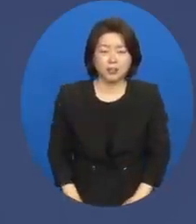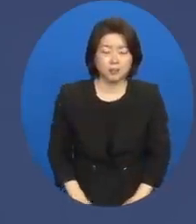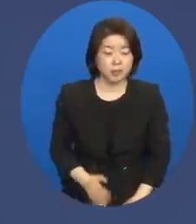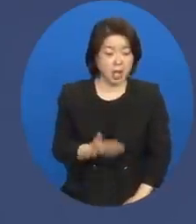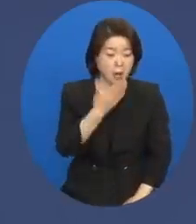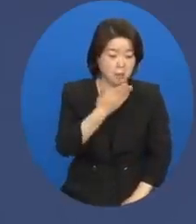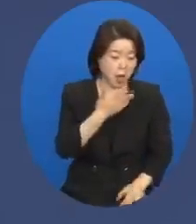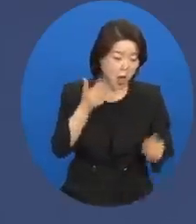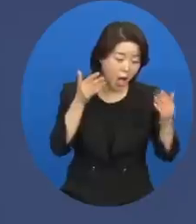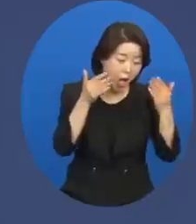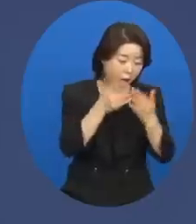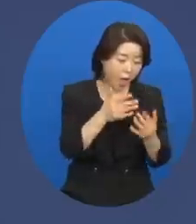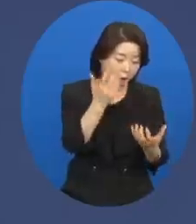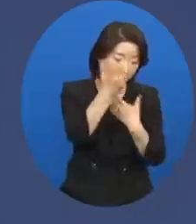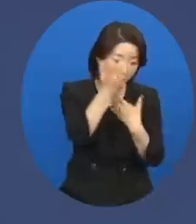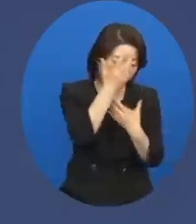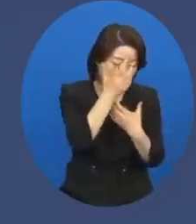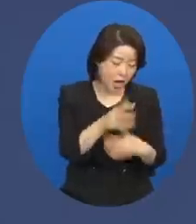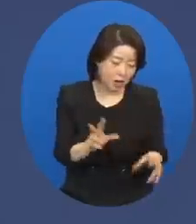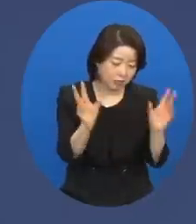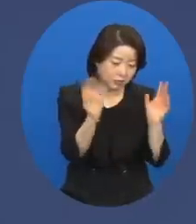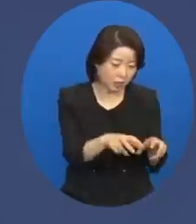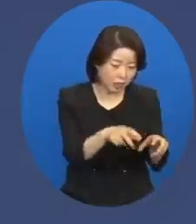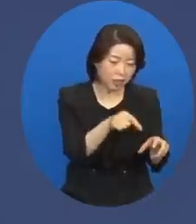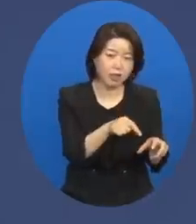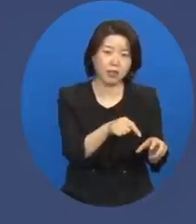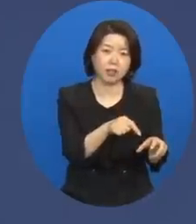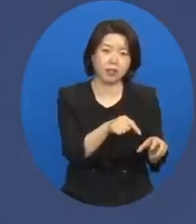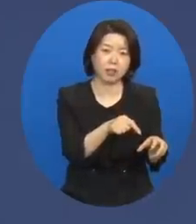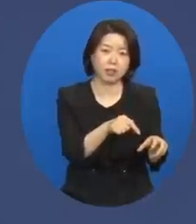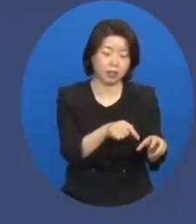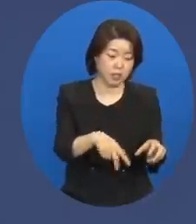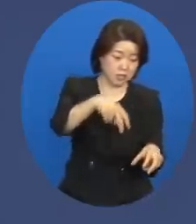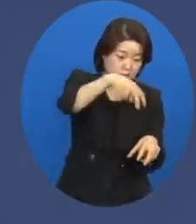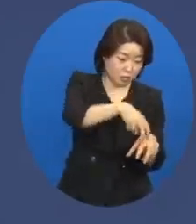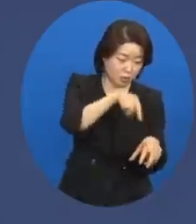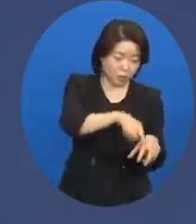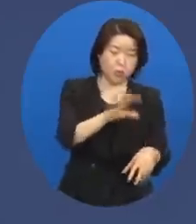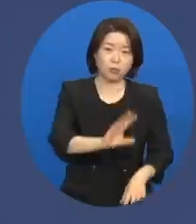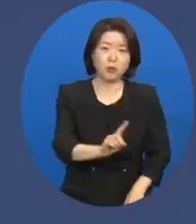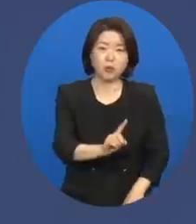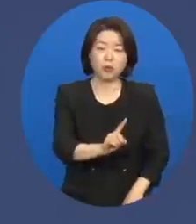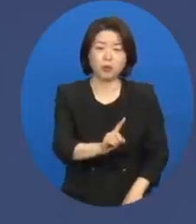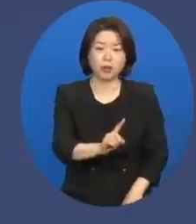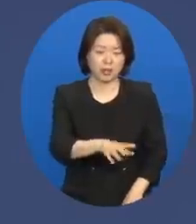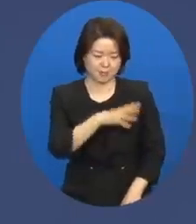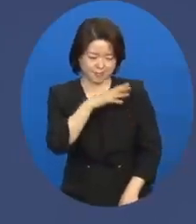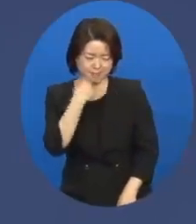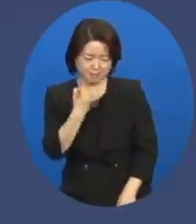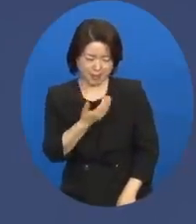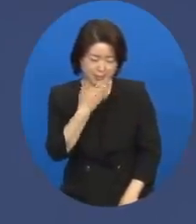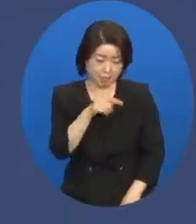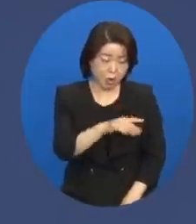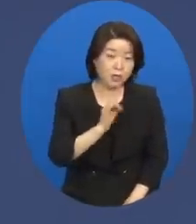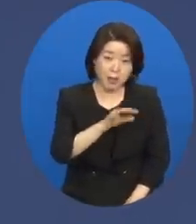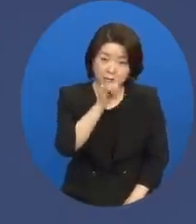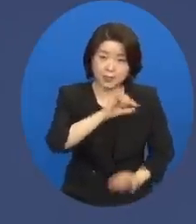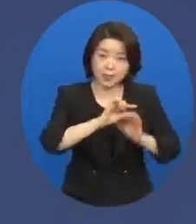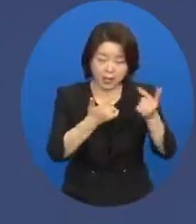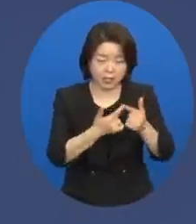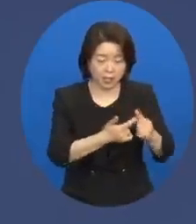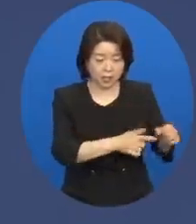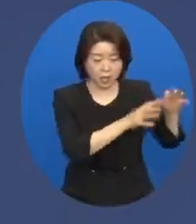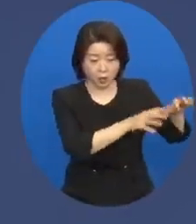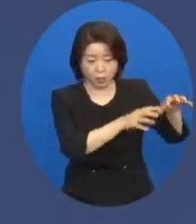먹는데 취했던 그가 거기에 지금 서 있는 곳이 어디냐면 맛있는 먹이만 있는 게 아니라 그게